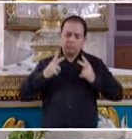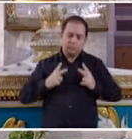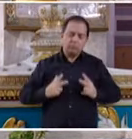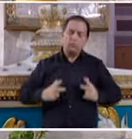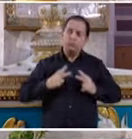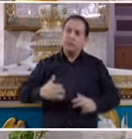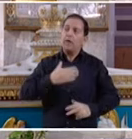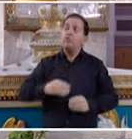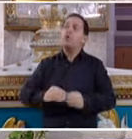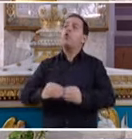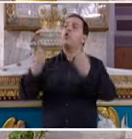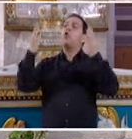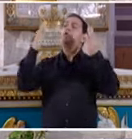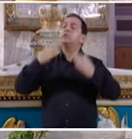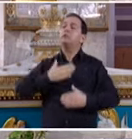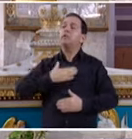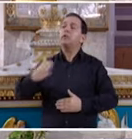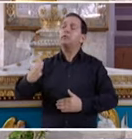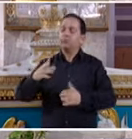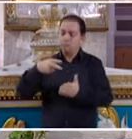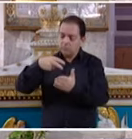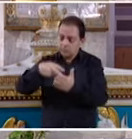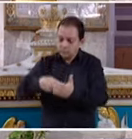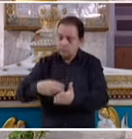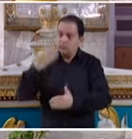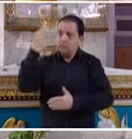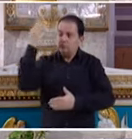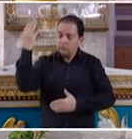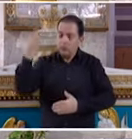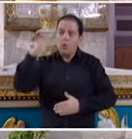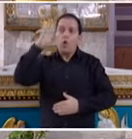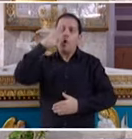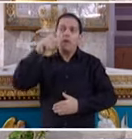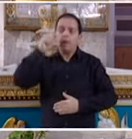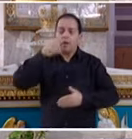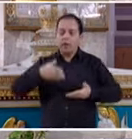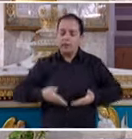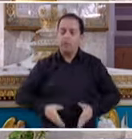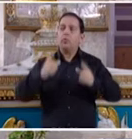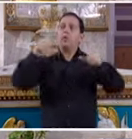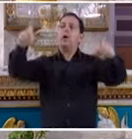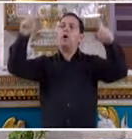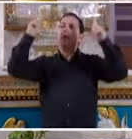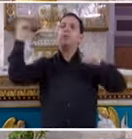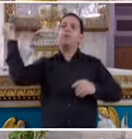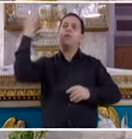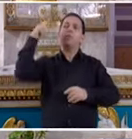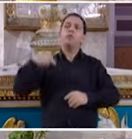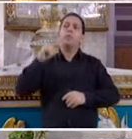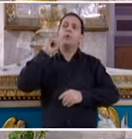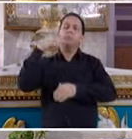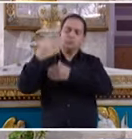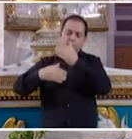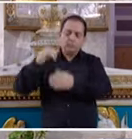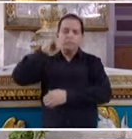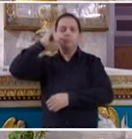αγαπημένοι και στην δόξαν. Και ευχαριστίαν και προσκύνησιν αναπέμπομεν το Πατρί και το Υιό και το Αγίο Πνεύμα την νυν